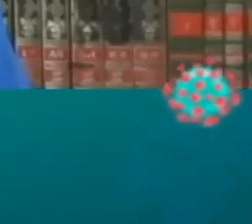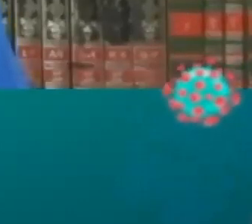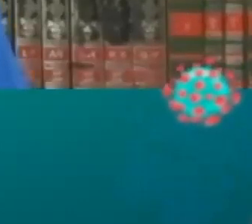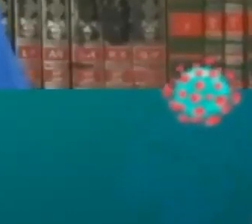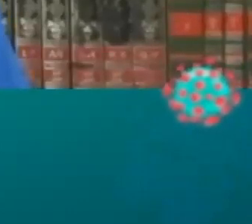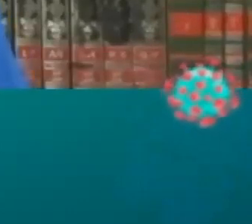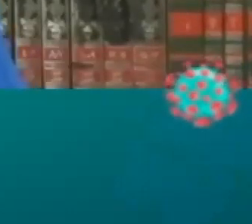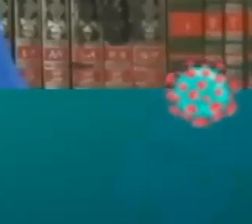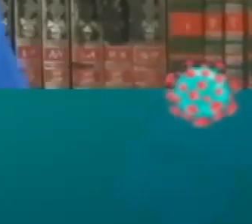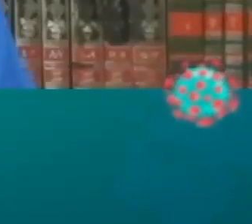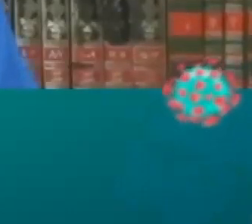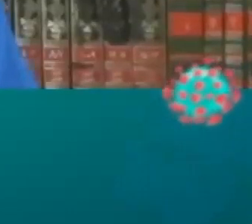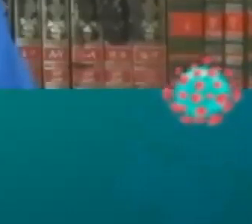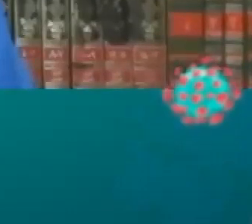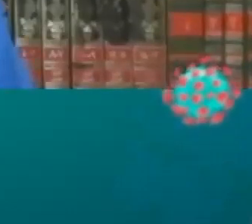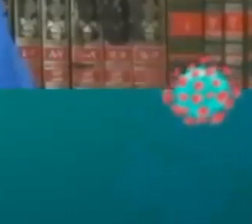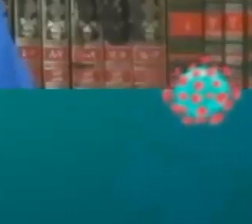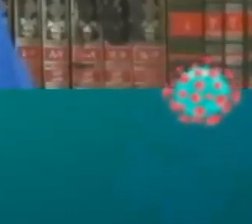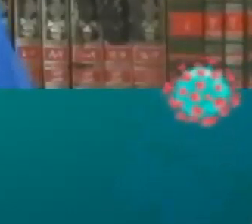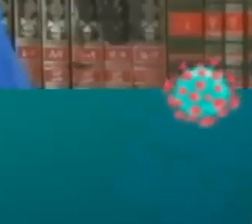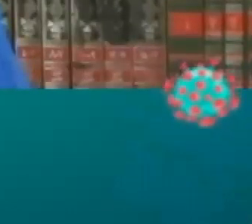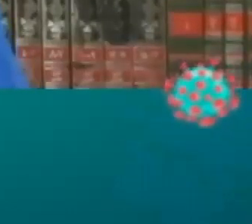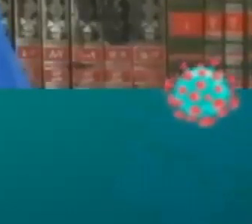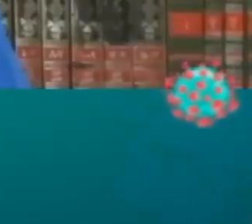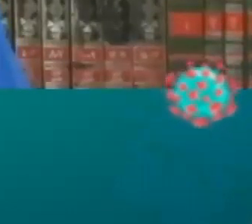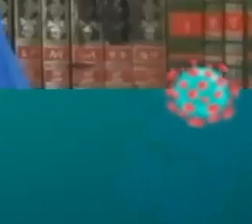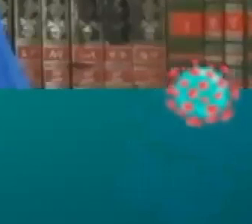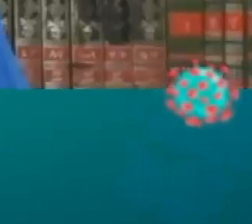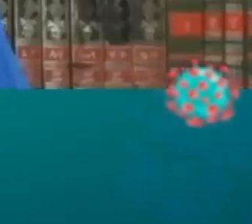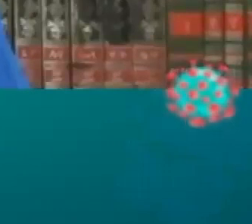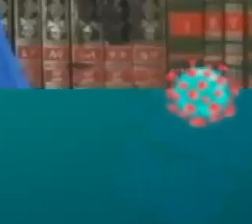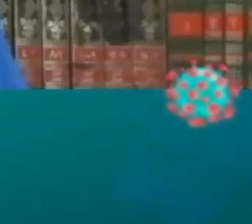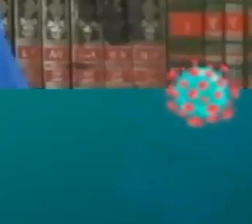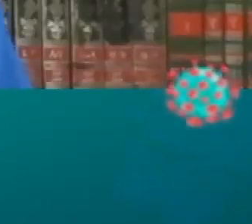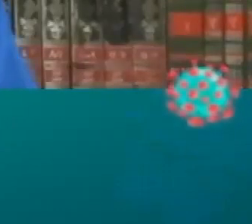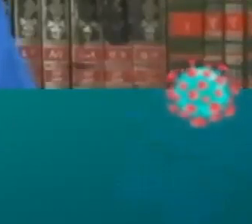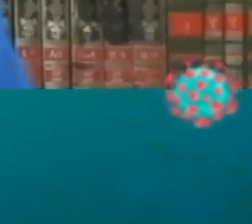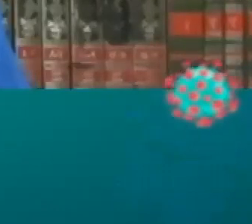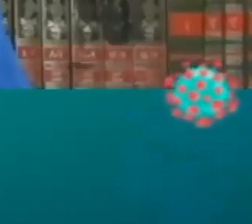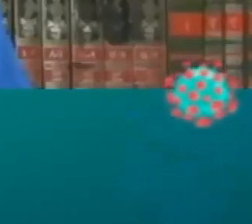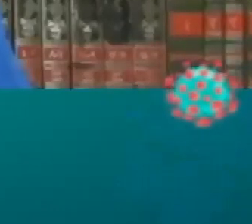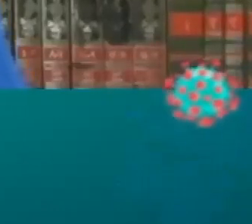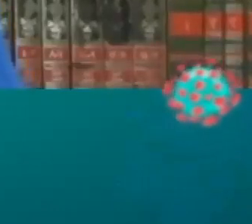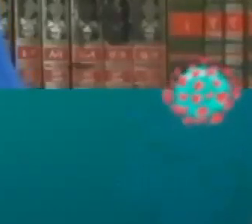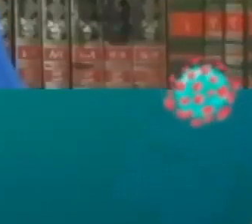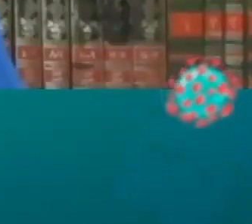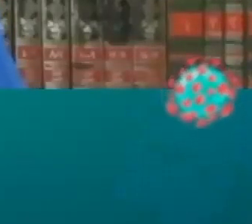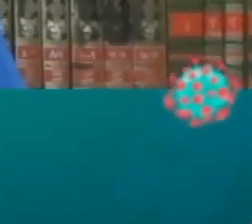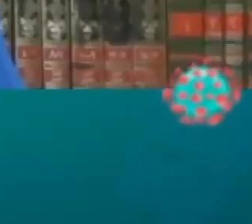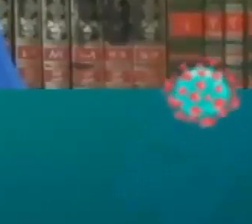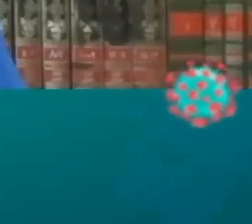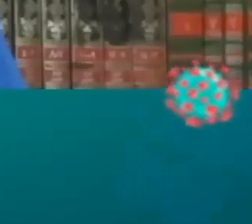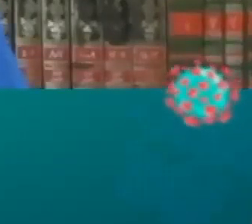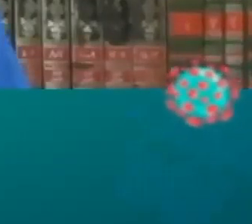demi keselamatan kita bersama, keluarga, masyarakat, bahkan negara. Dan kita juga, inisiatif kita ialah menjaga